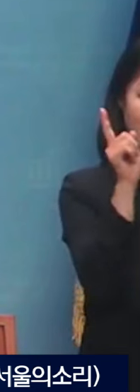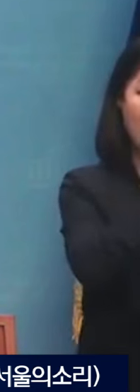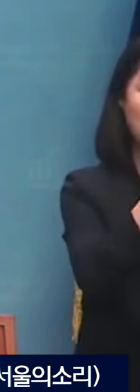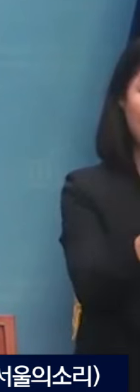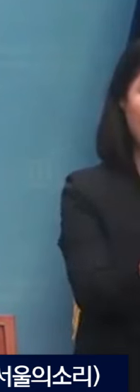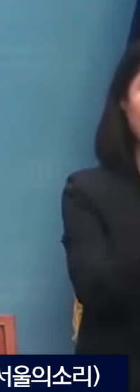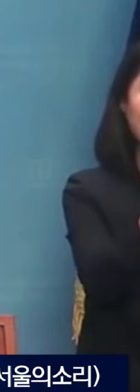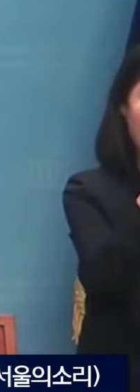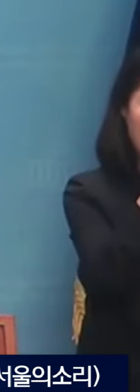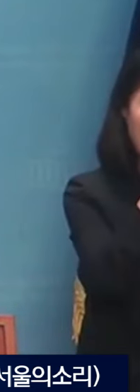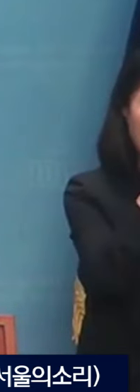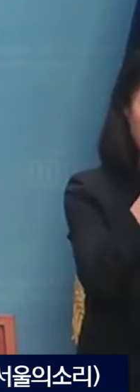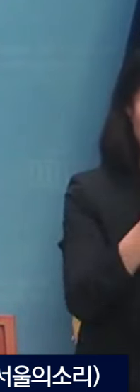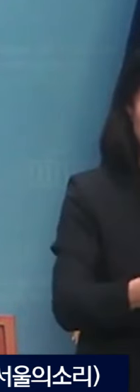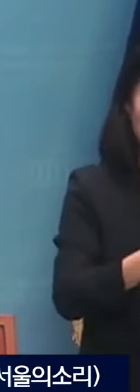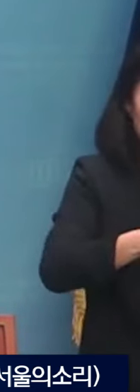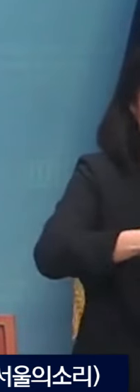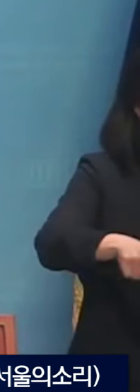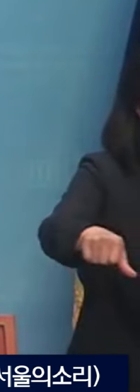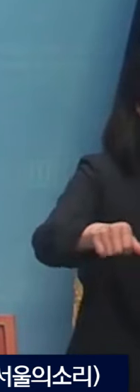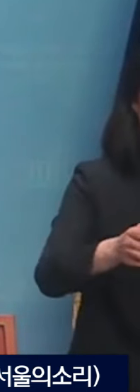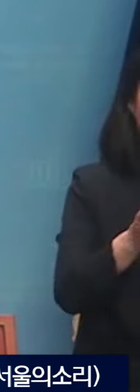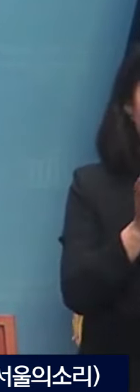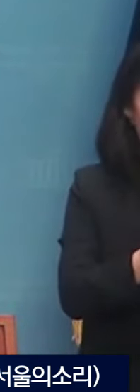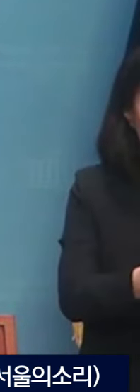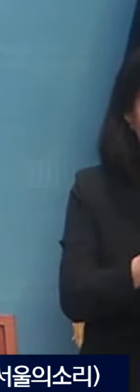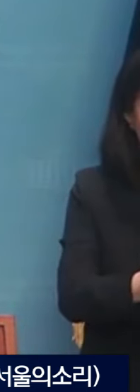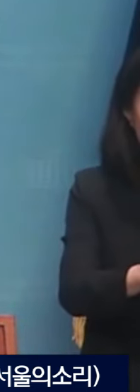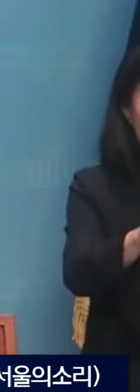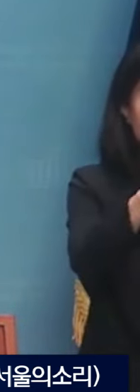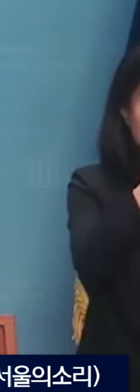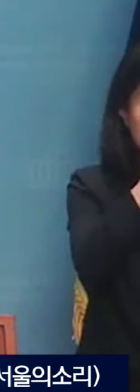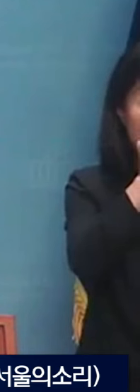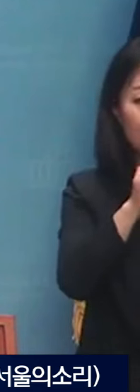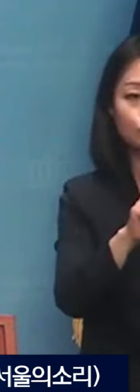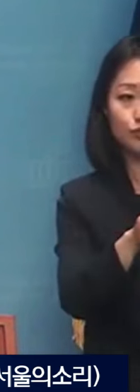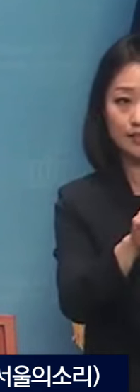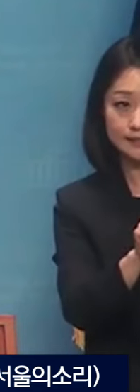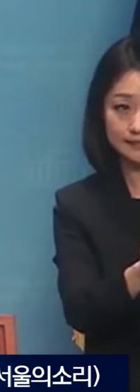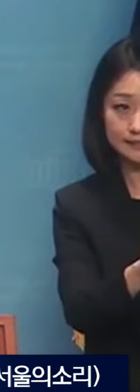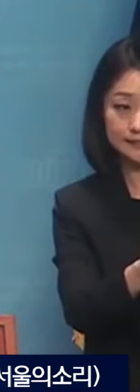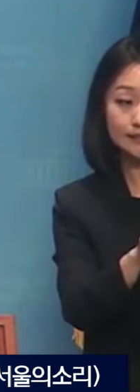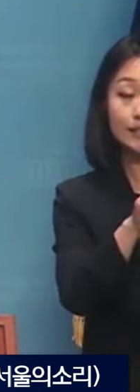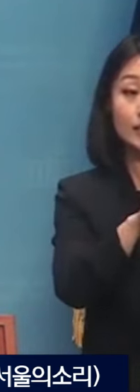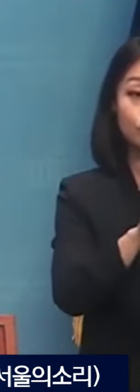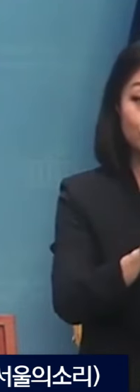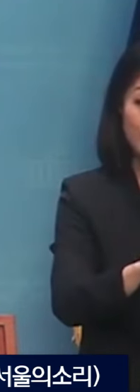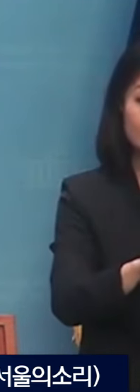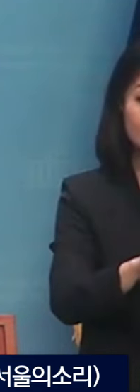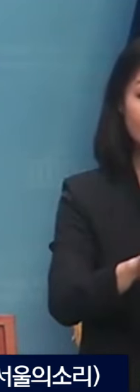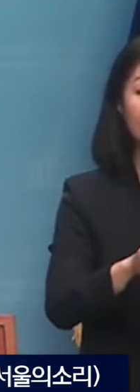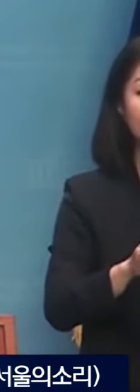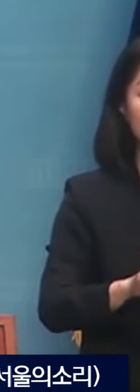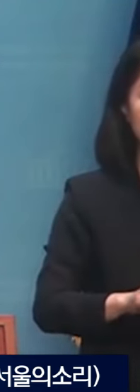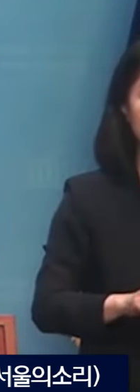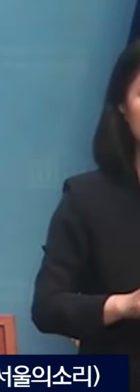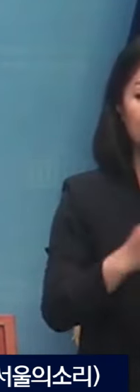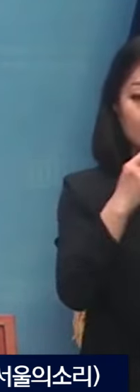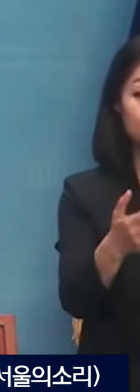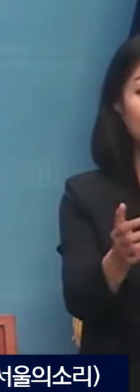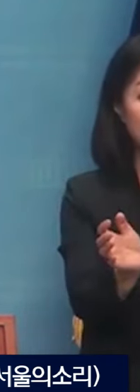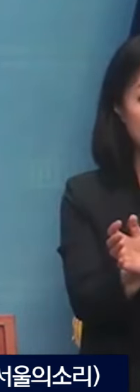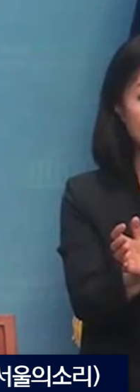있으므로 삭제해 주었으면 좋겠다 하는 내용이 두 가지 있었는데 이 두 가지 안에 대해서는